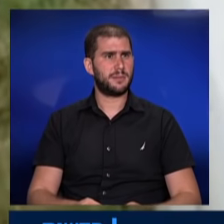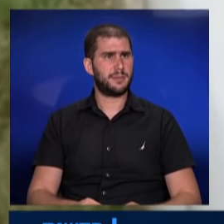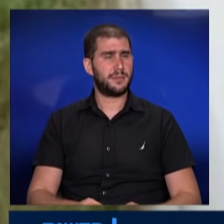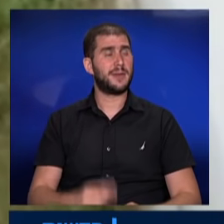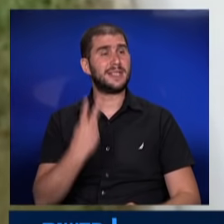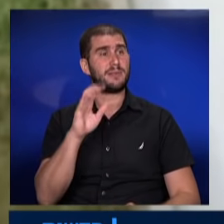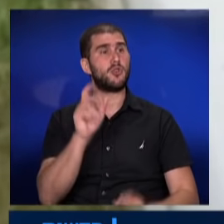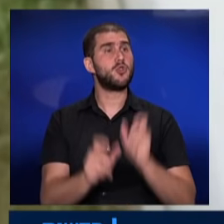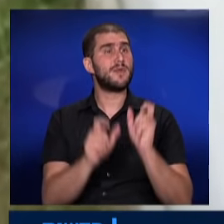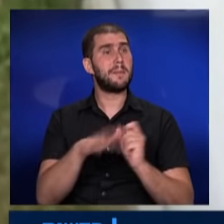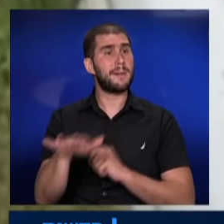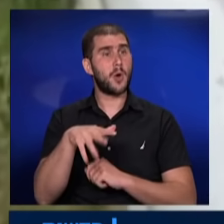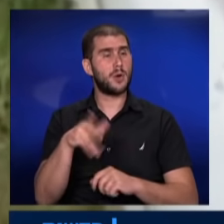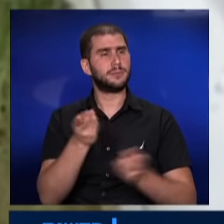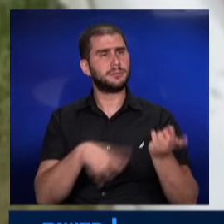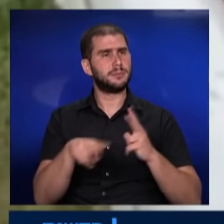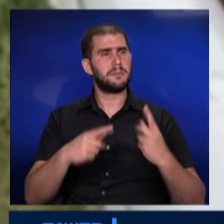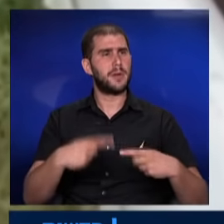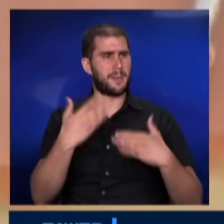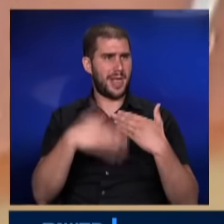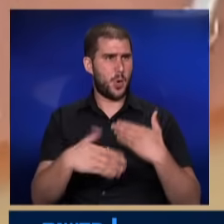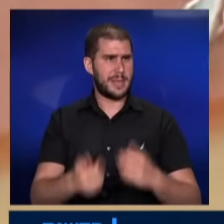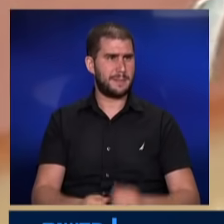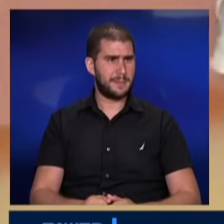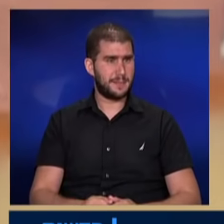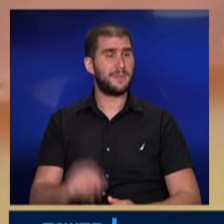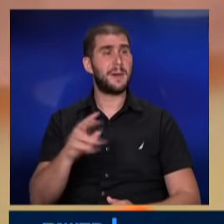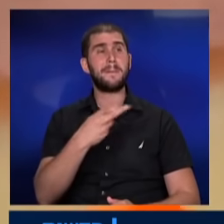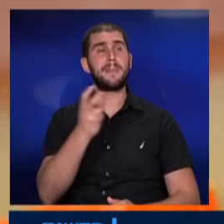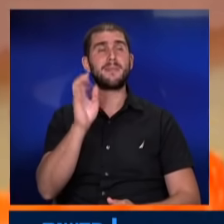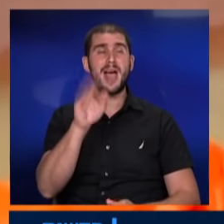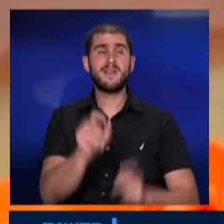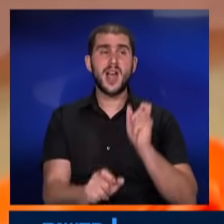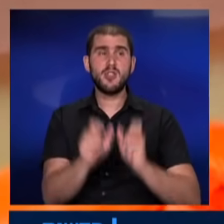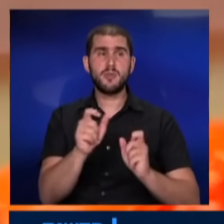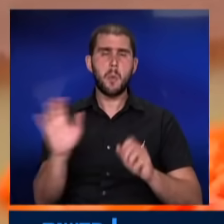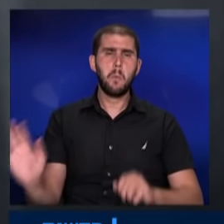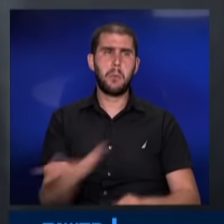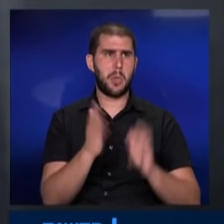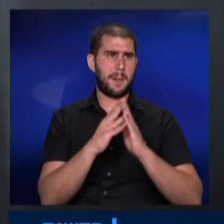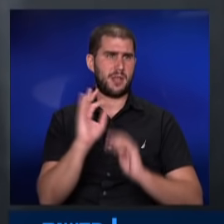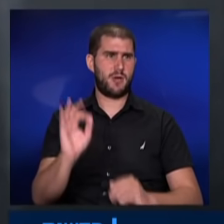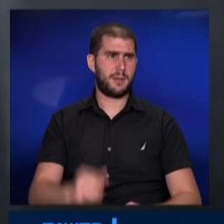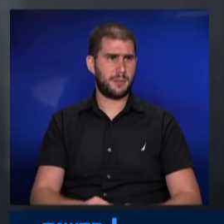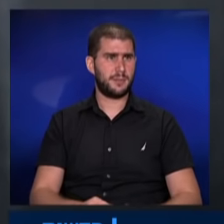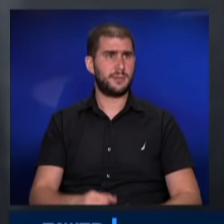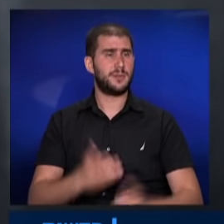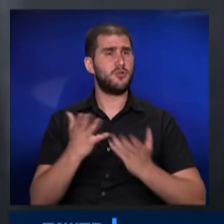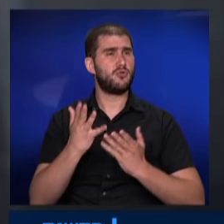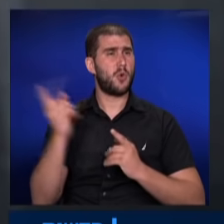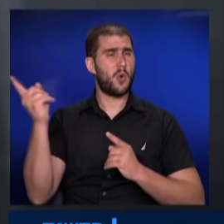לפחות 25 תושבים במחוז נהרגו בימים האחרונים, ולפחות 200,000 בני אדם פונו מבתיהם.